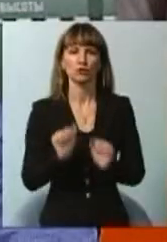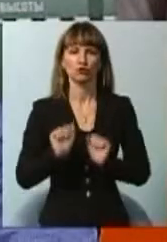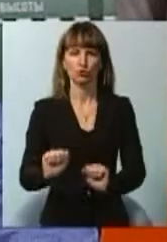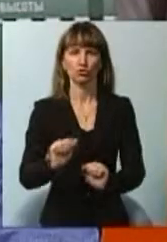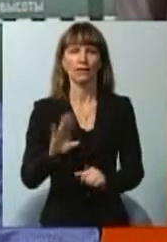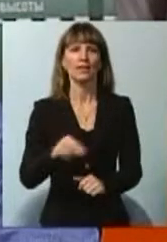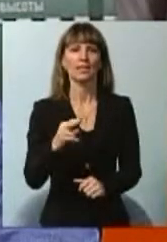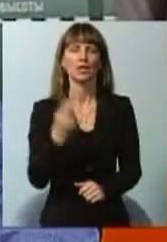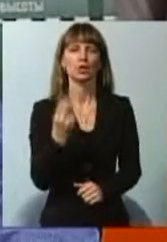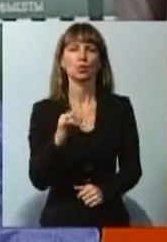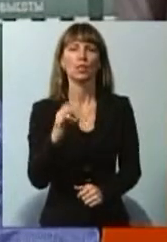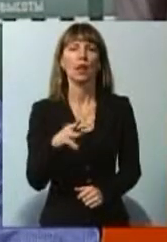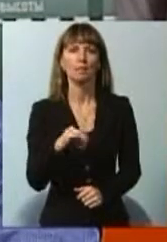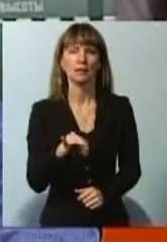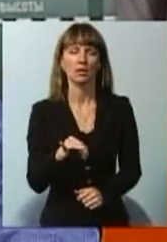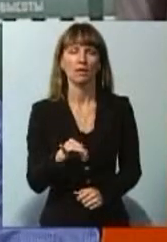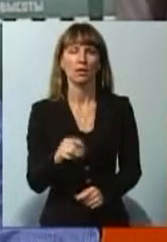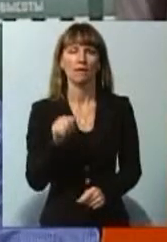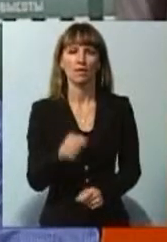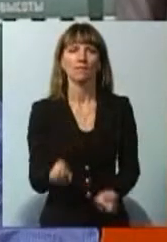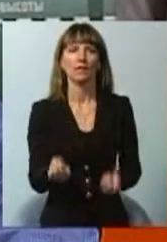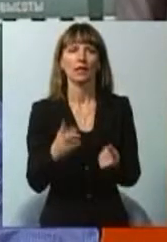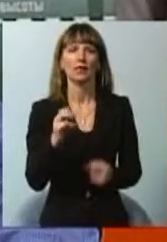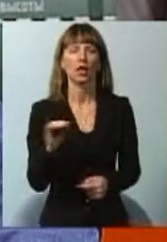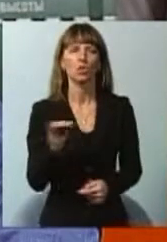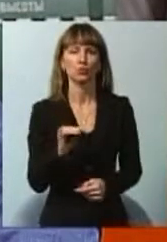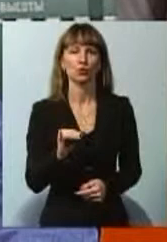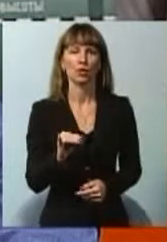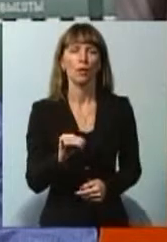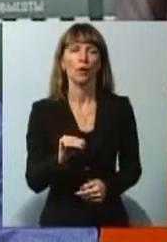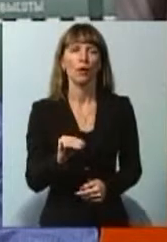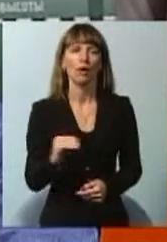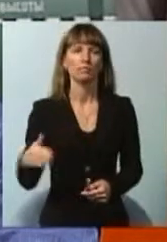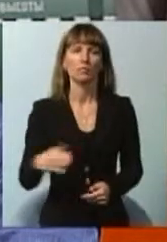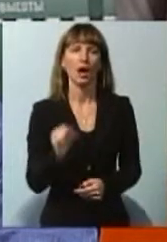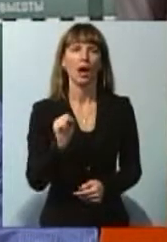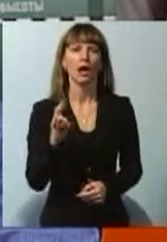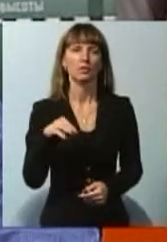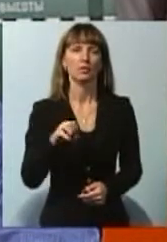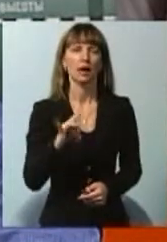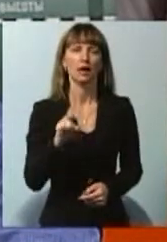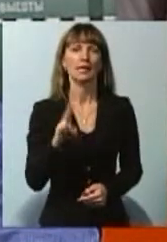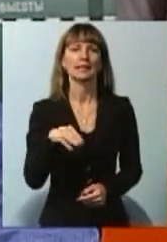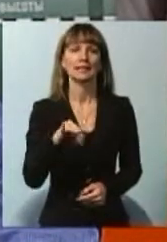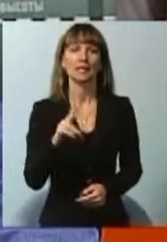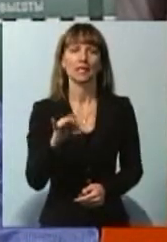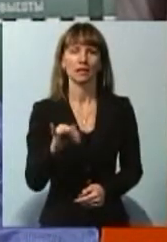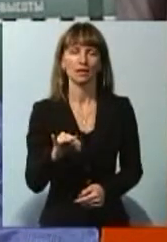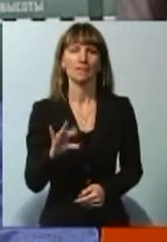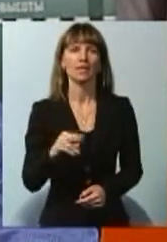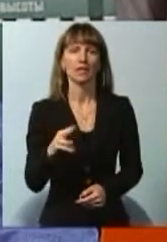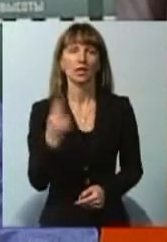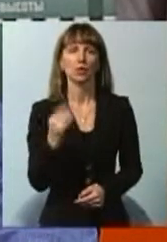можна? Цунамі виникає на южному побережжі Антарктики. Від